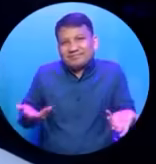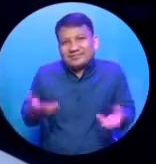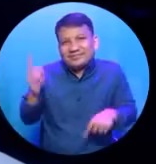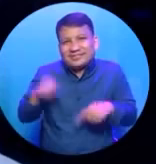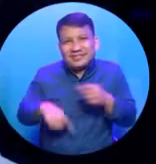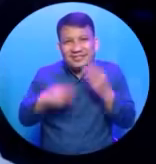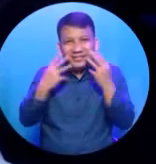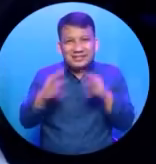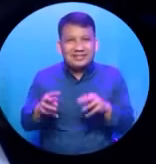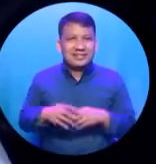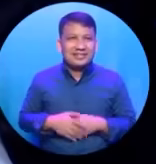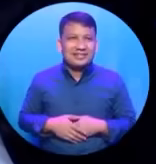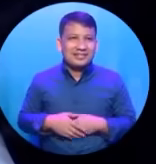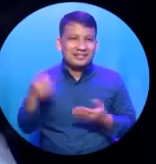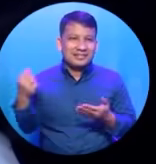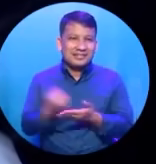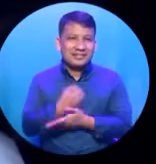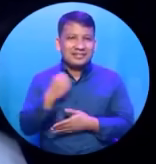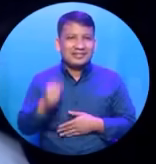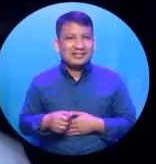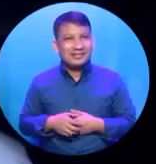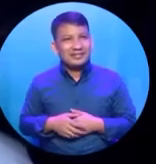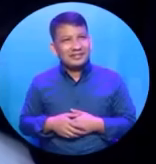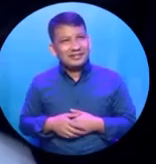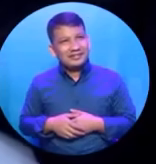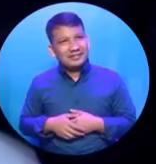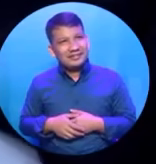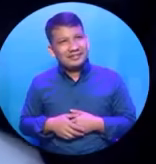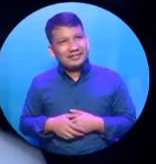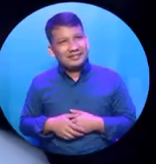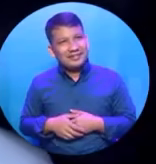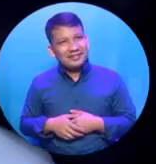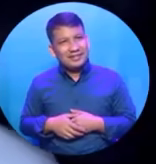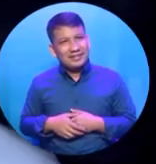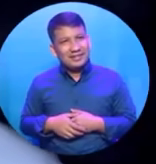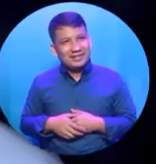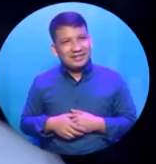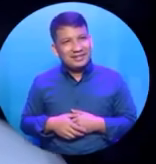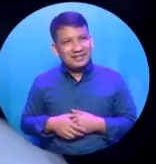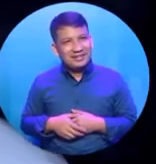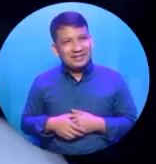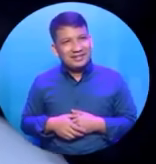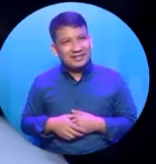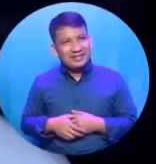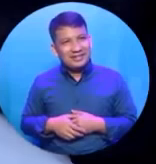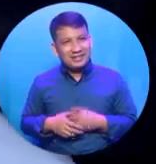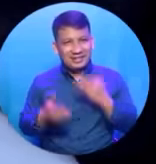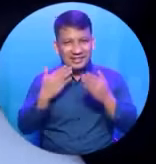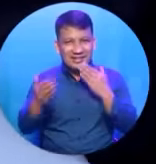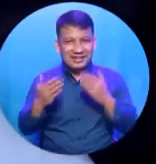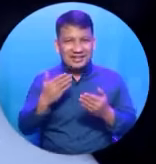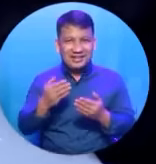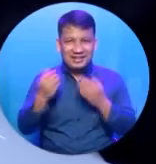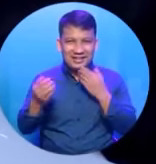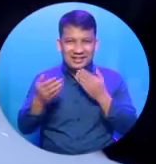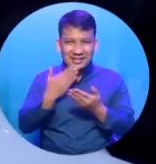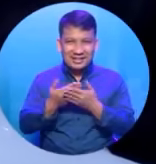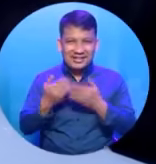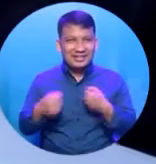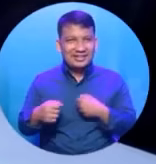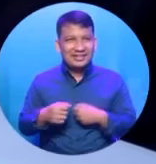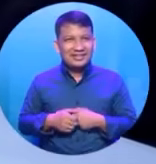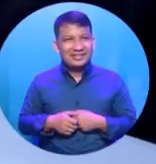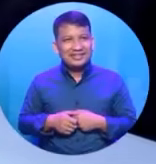nanonood. Sayang. Sayang po. Di bali po, ma'am. Anyway, thank you for being a good sport. Bigyan